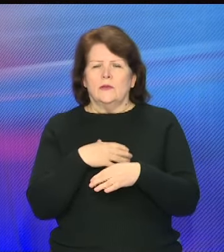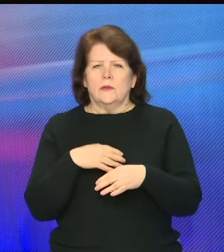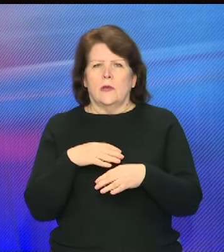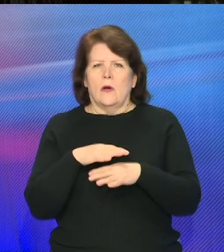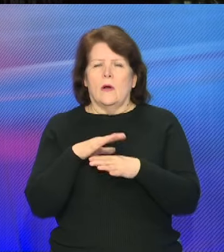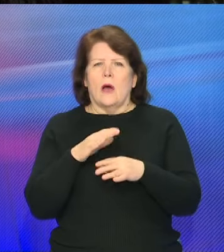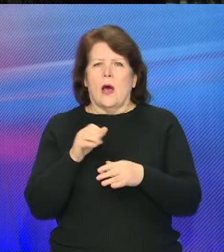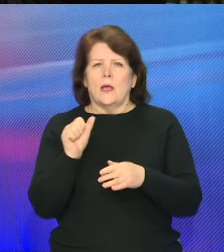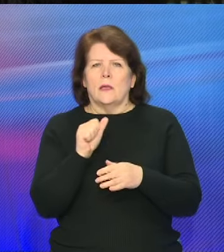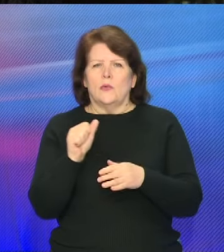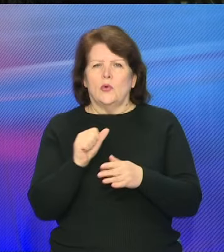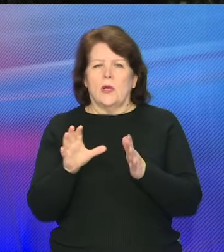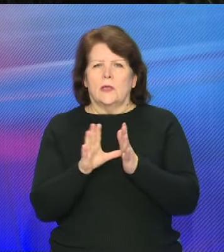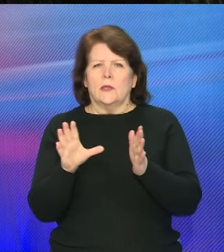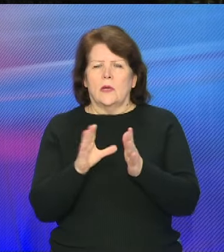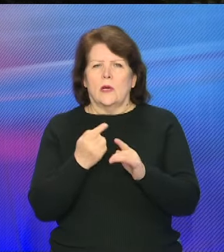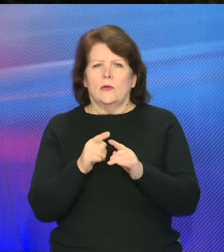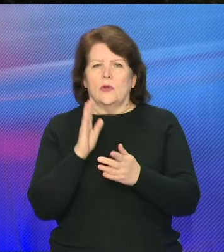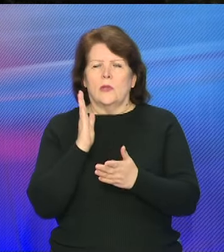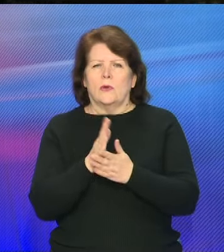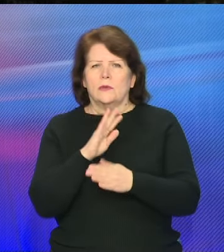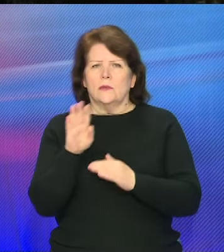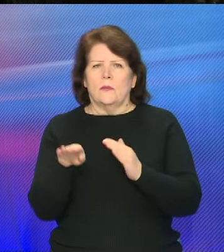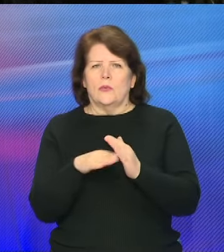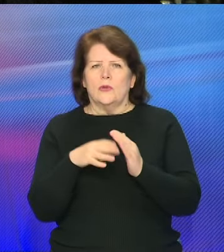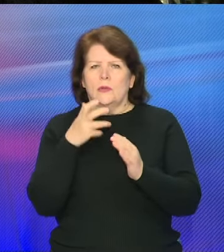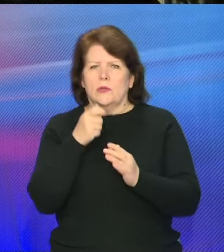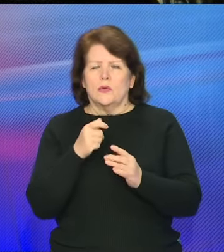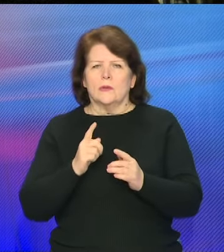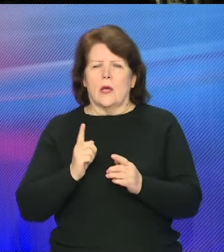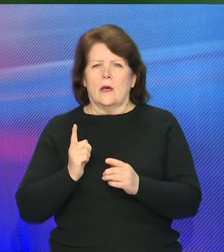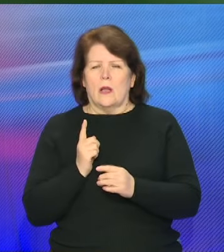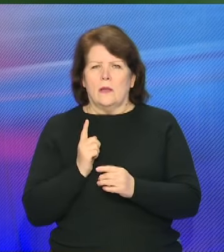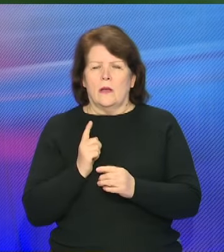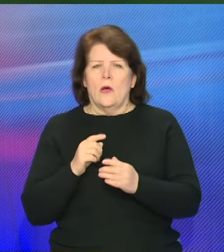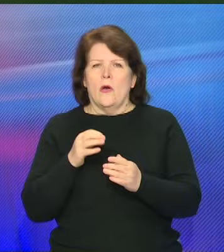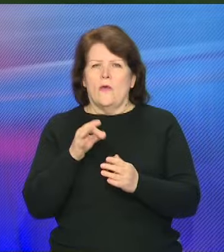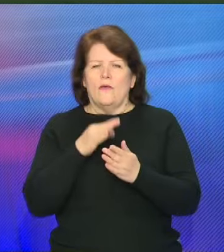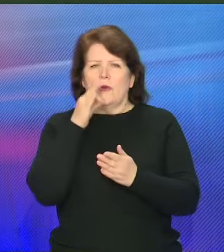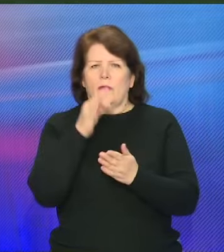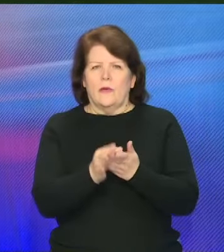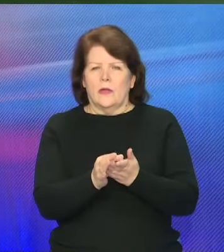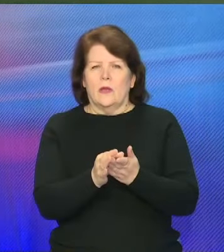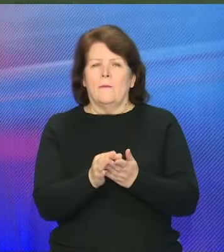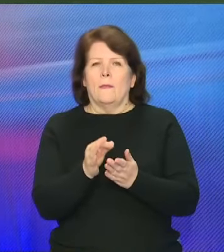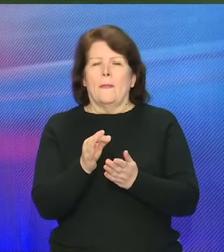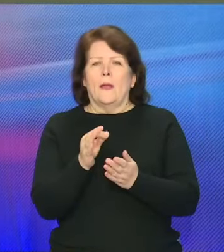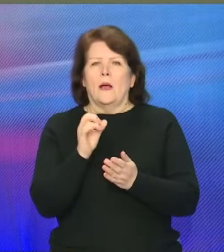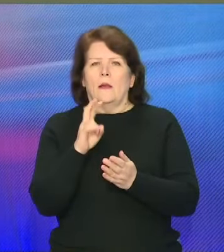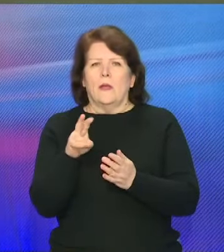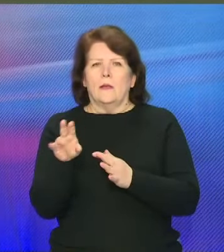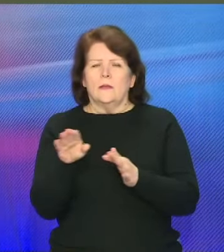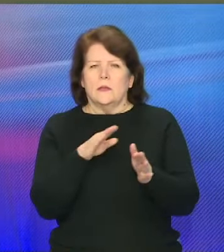белорусскую атомную электростанцию, якая находится под самой серьезной оховой. У отказ у эпицентры и поблизу места